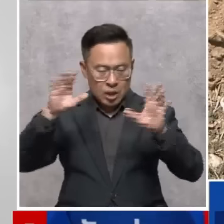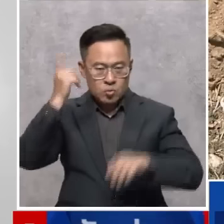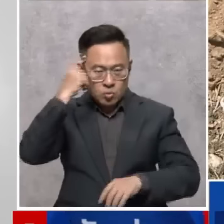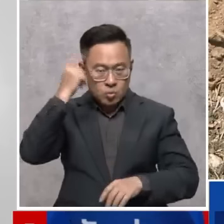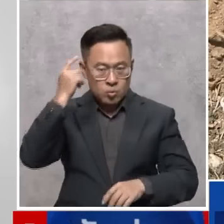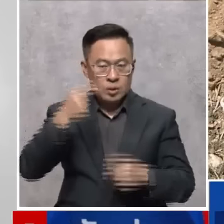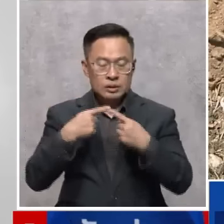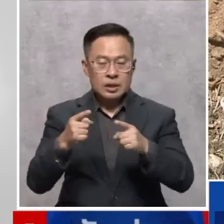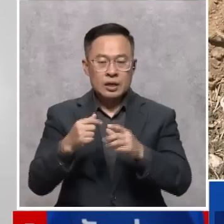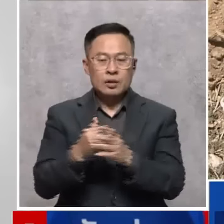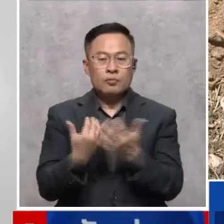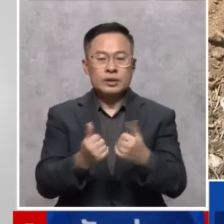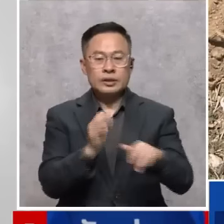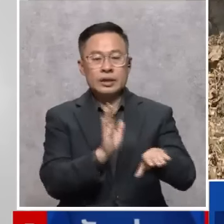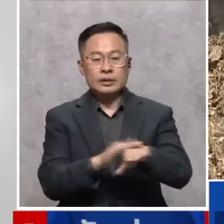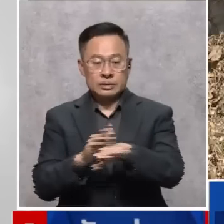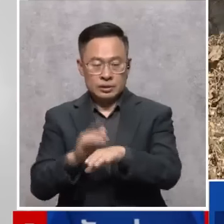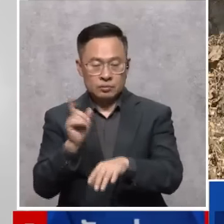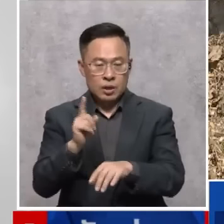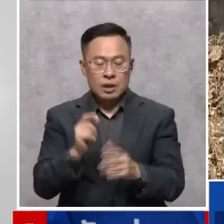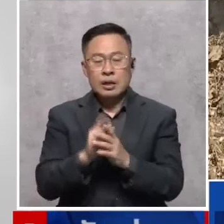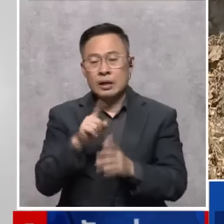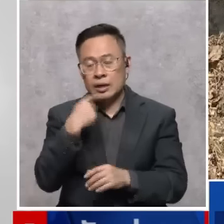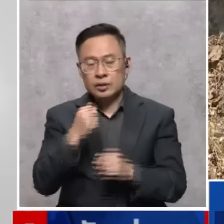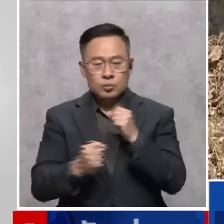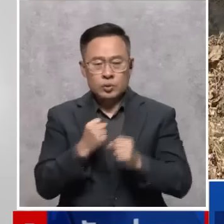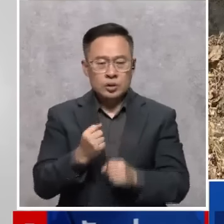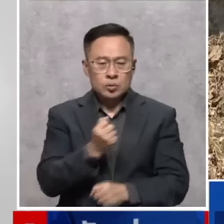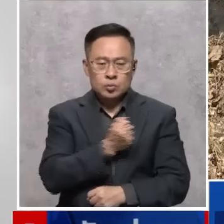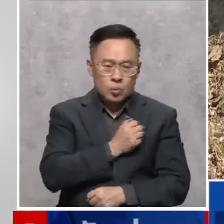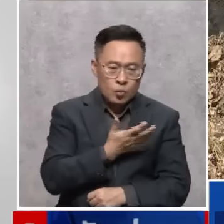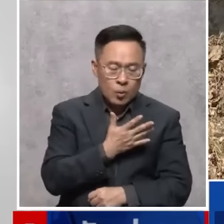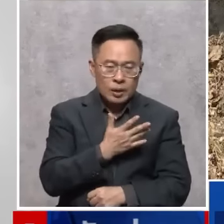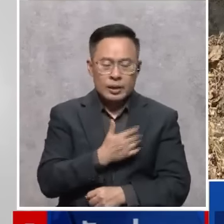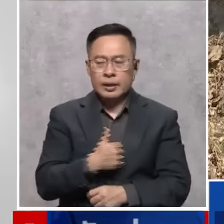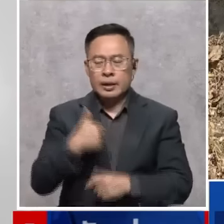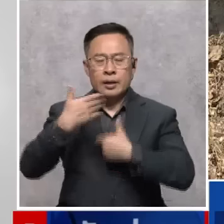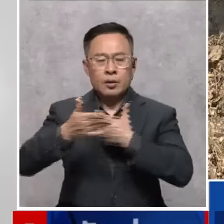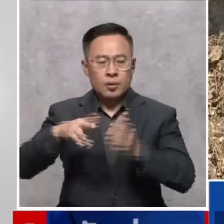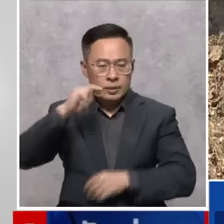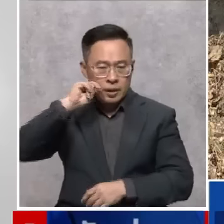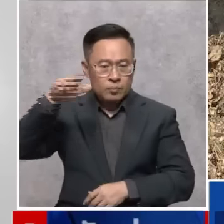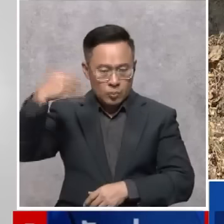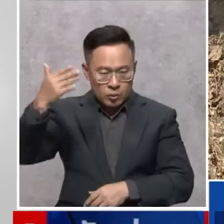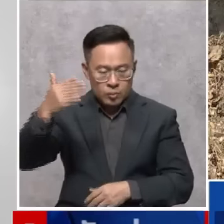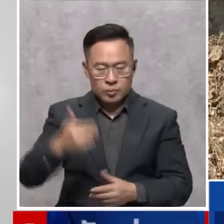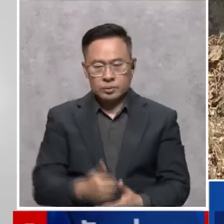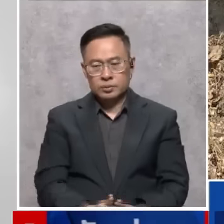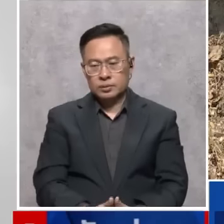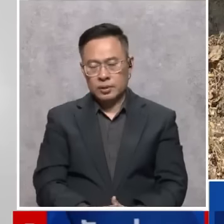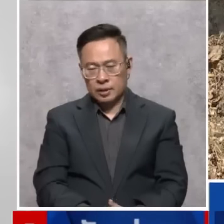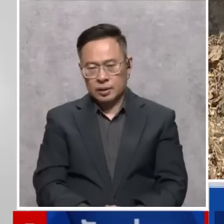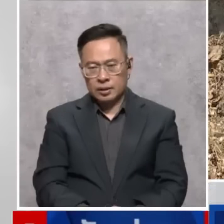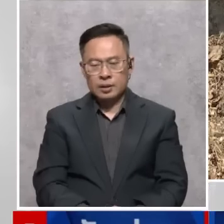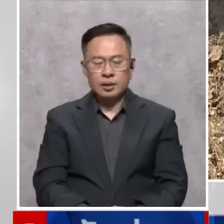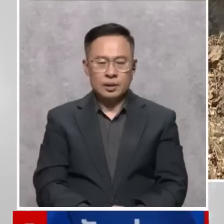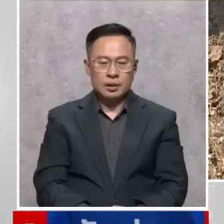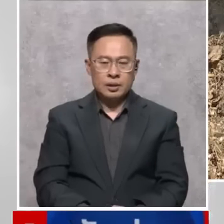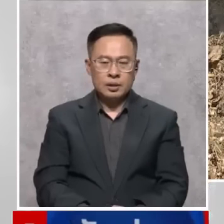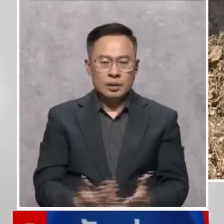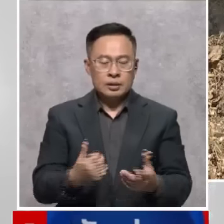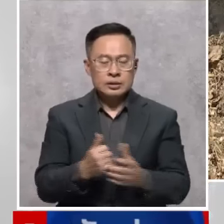ให้เป็นอุทาหรณ์สำหรับคนที่ไม่ไหวจริงๆอ่ะอย่าทำแบบนี้เลยอือืบางทีมันก็ต้องหาจุดที่